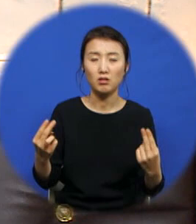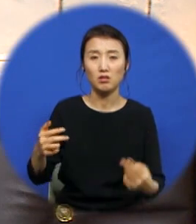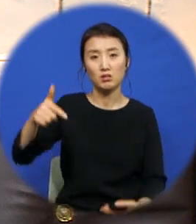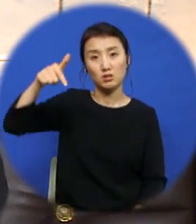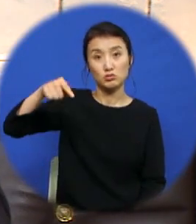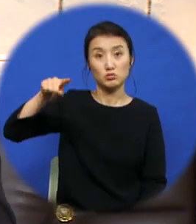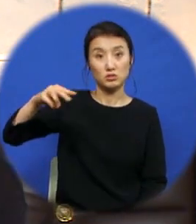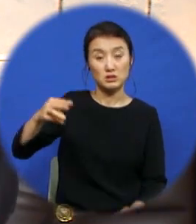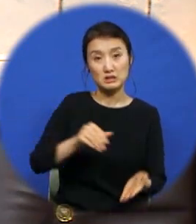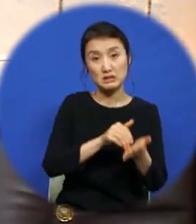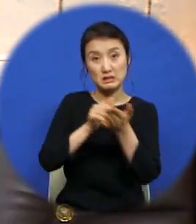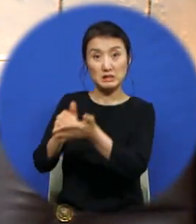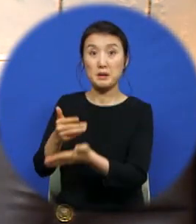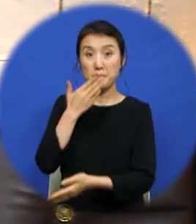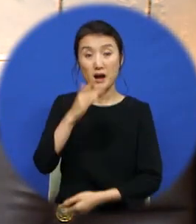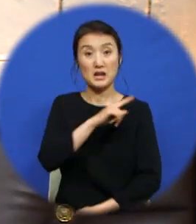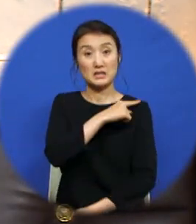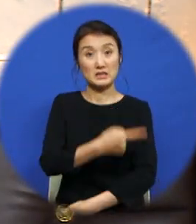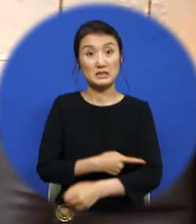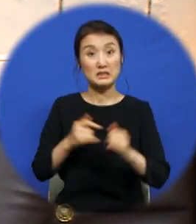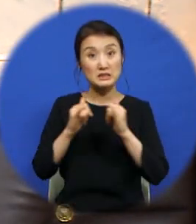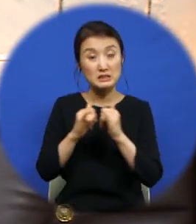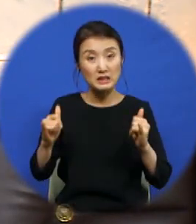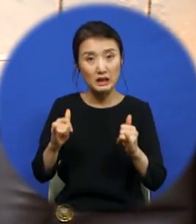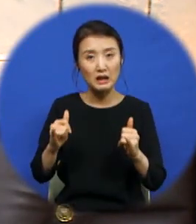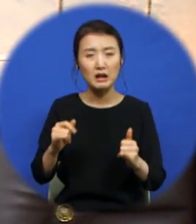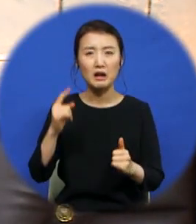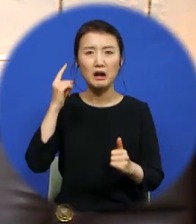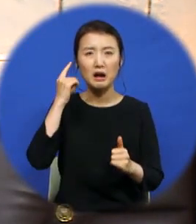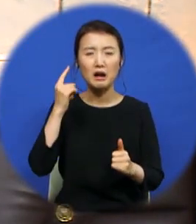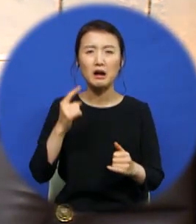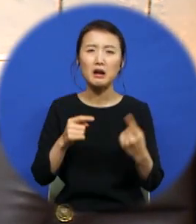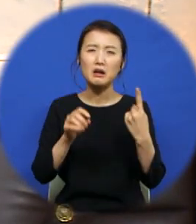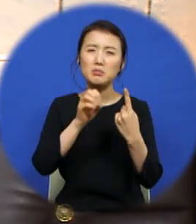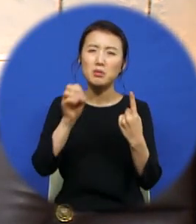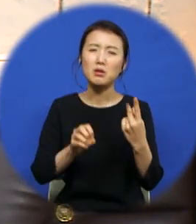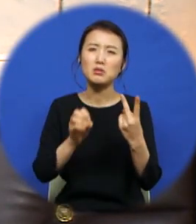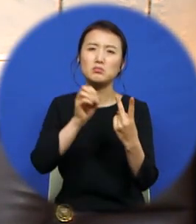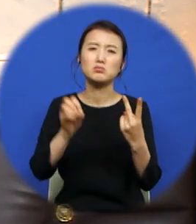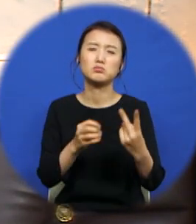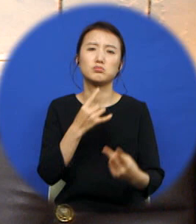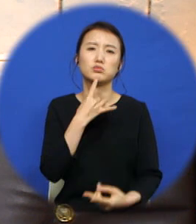입사 할 수 있는 실력을 갖춘 사람이 이래서 2% 밖에 안 된다는 다냐